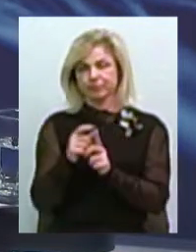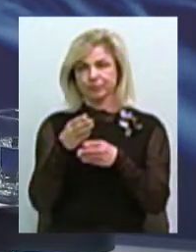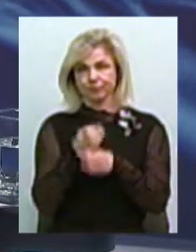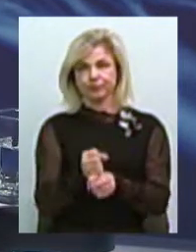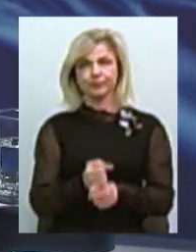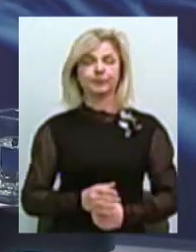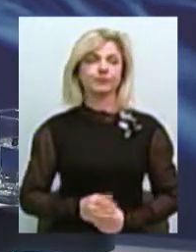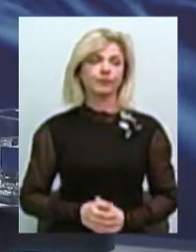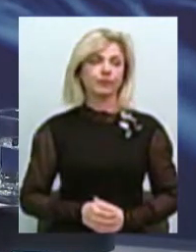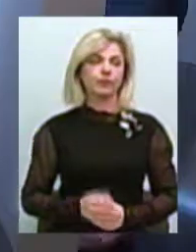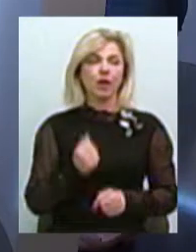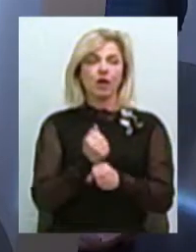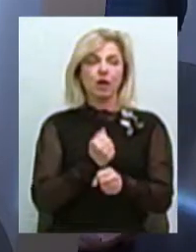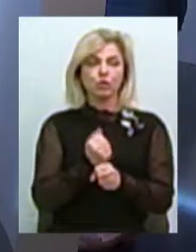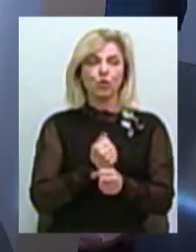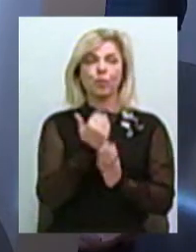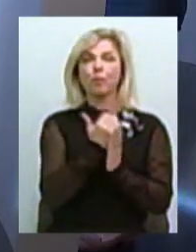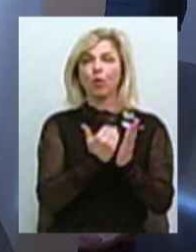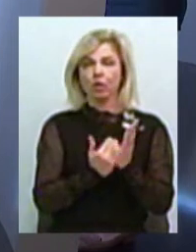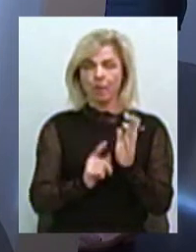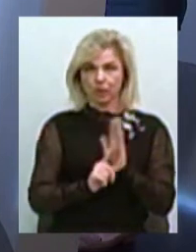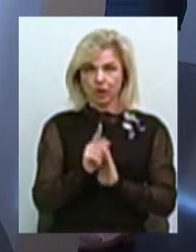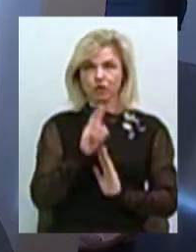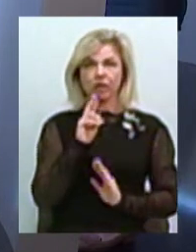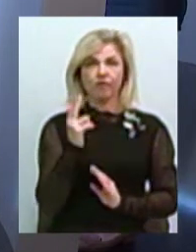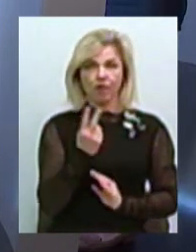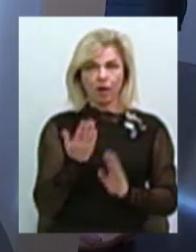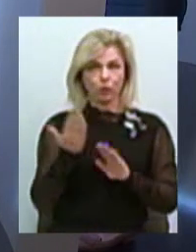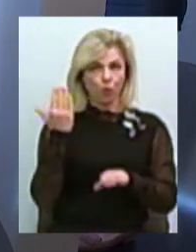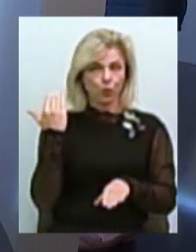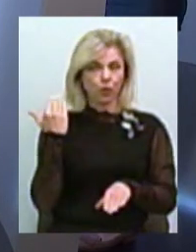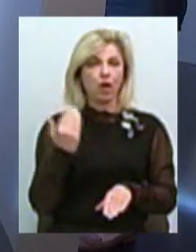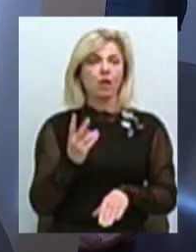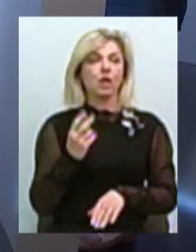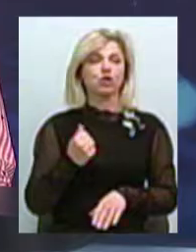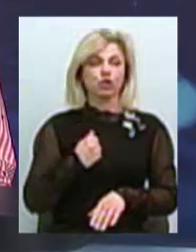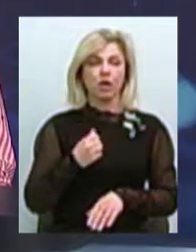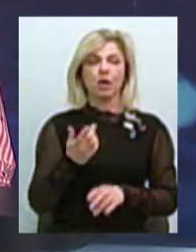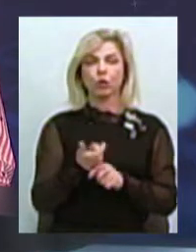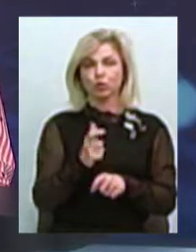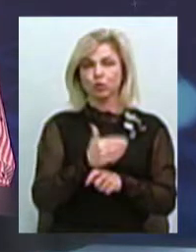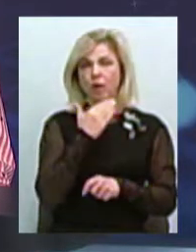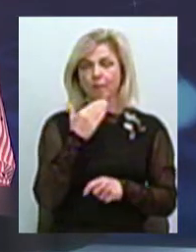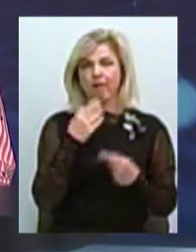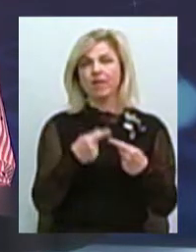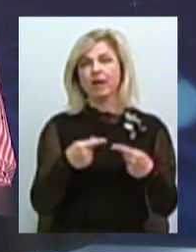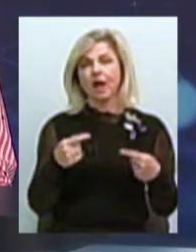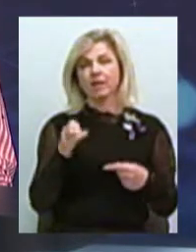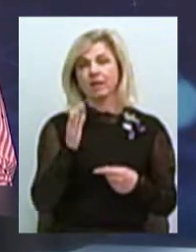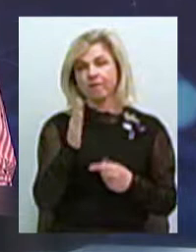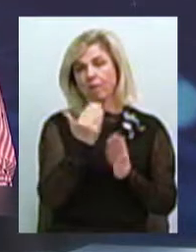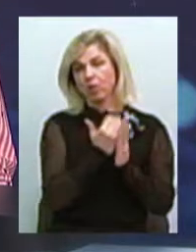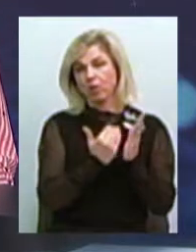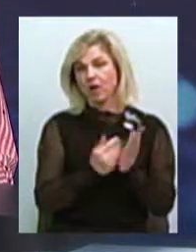Єлизавета, давайте. Розробка програми почалася вже 2 роки тому. На жаль, було дуже багато варіантів програми, які